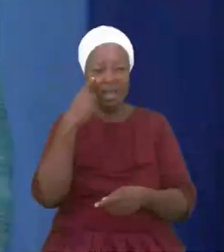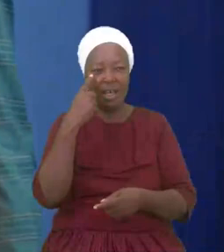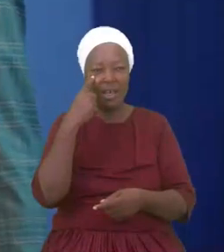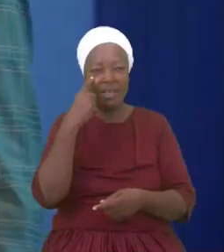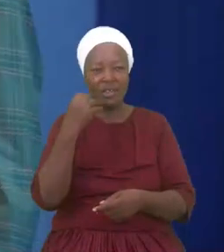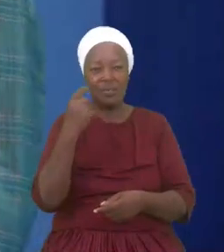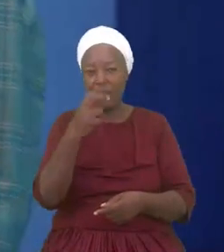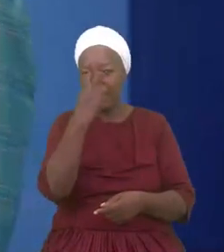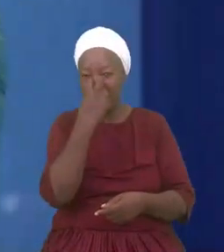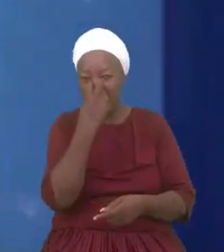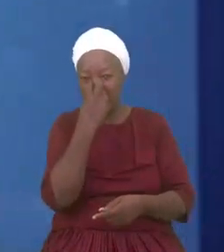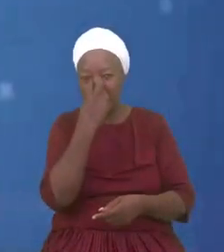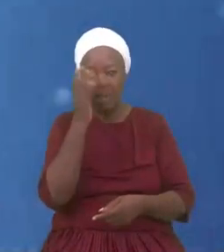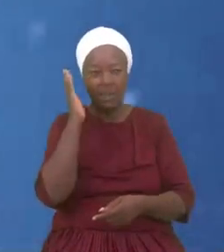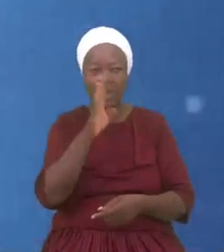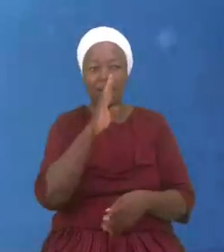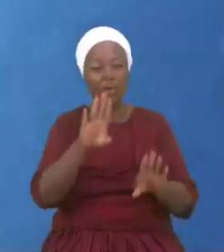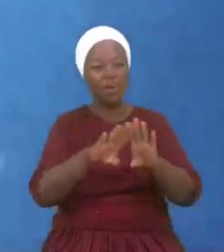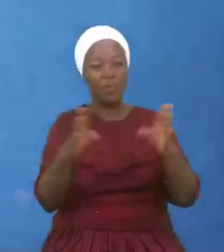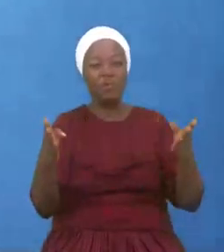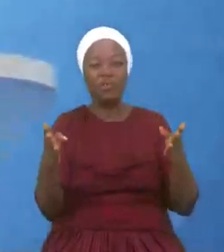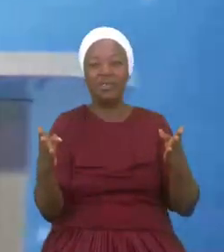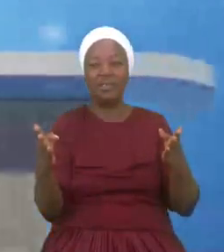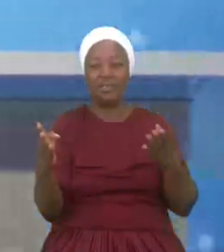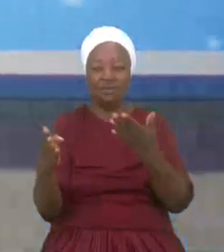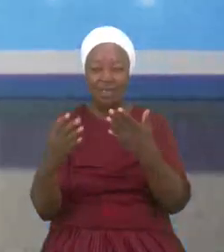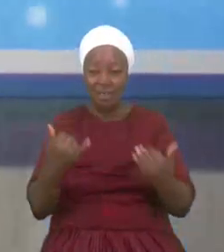nous dit au verset 5 alors s'ouvriront